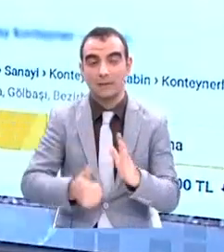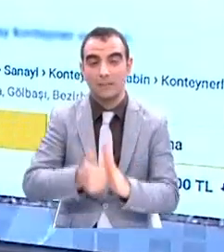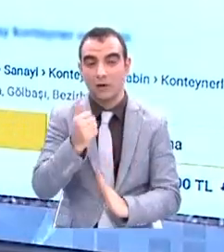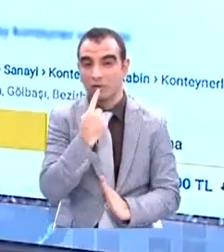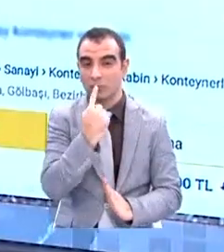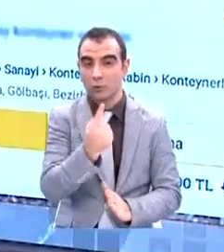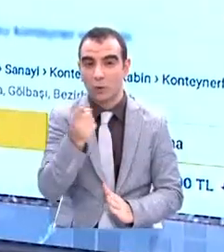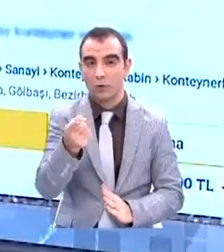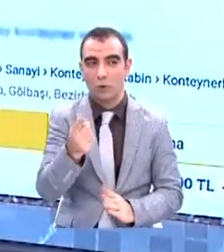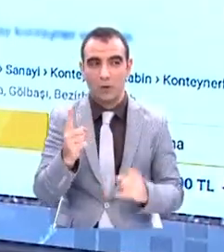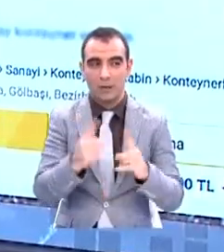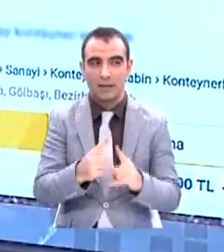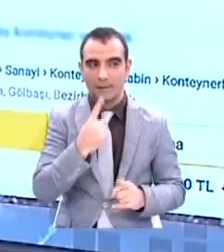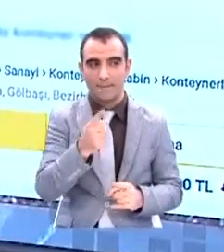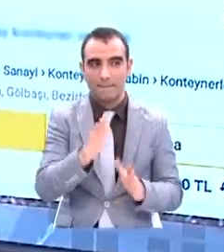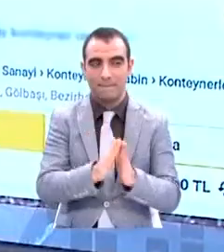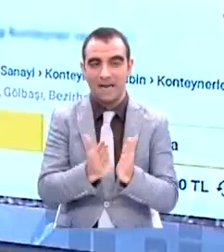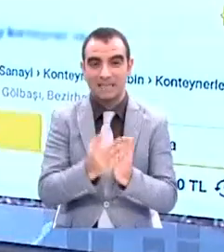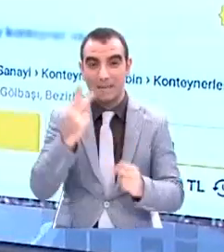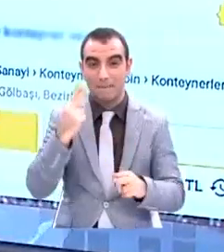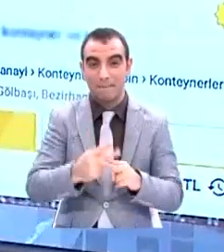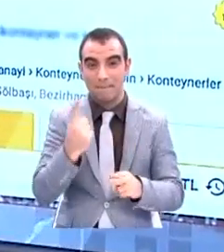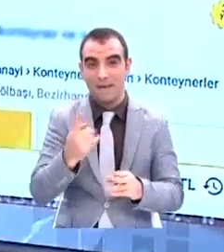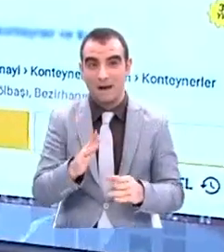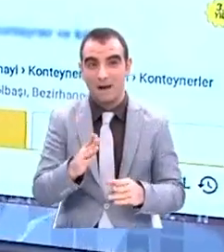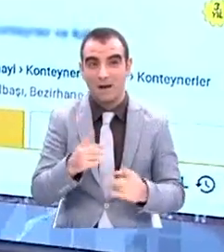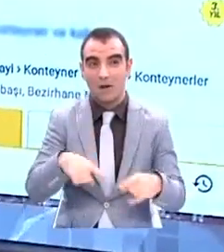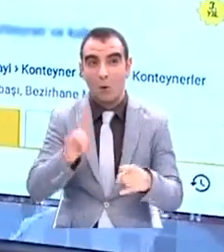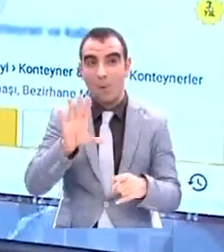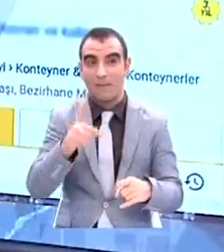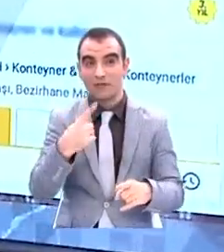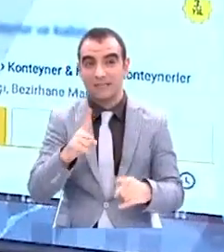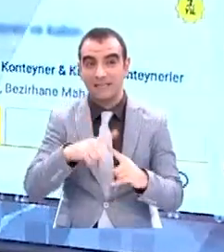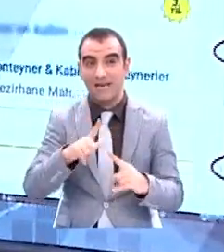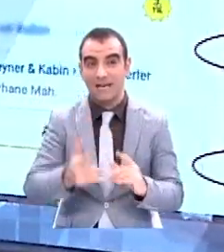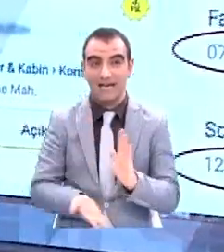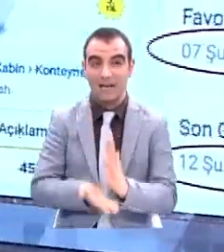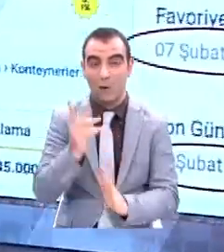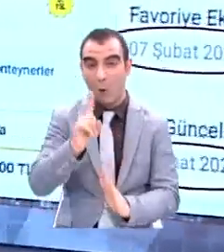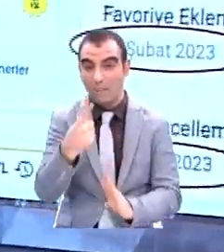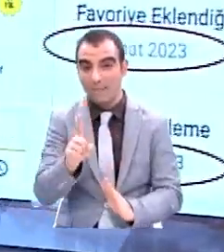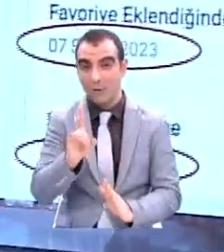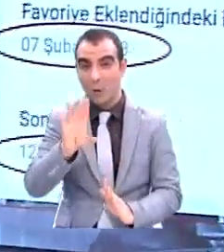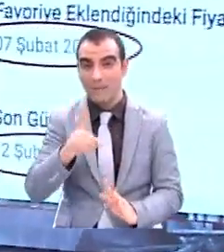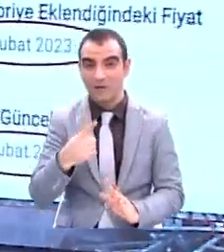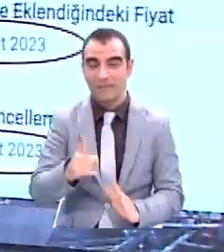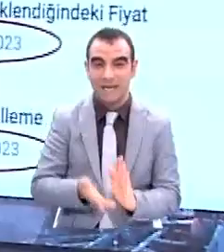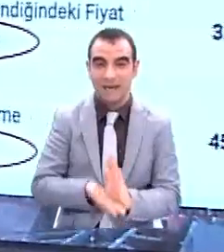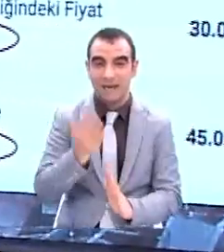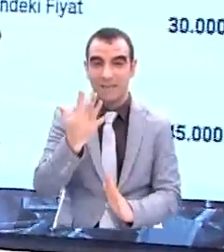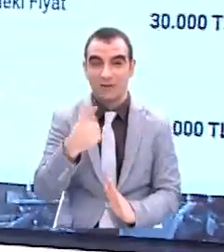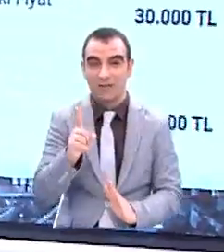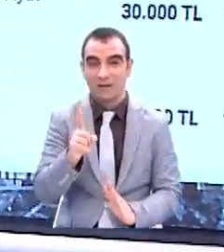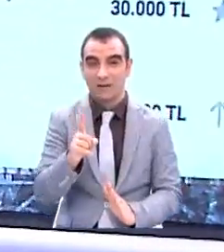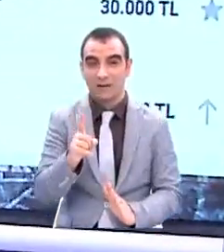söyleyeyim rakamı Mersin'de bir anda ev fiyatları 15 bin liraya yükseliyor bir anda 10.000'den 15.000'e 5.000